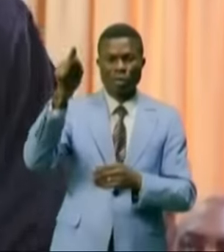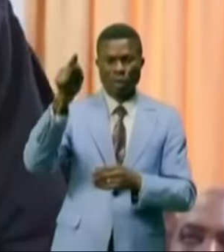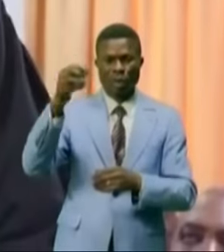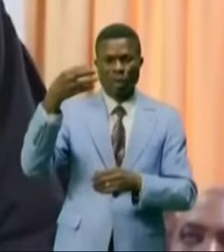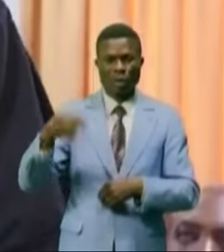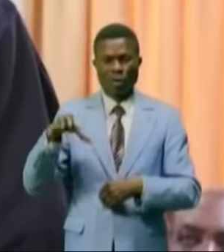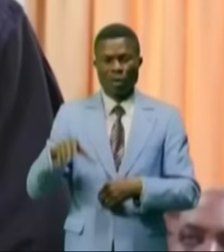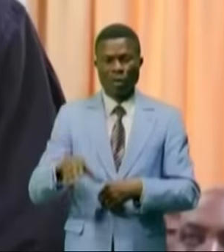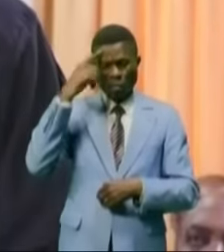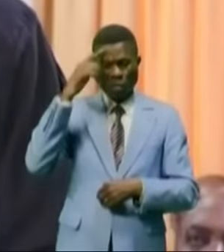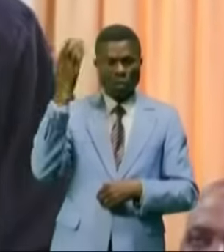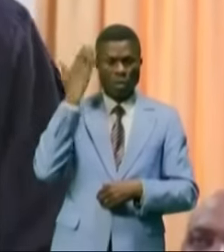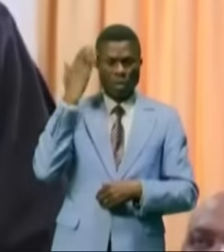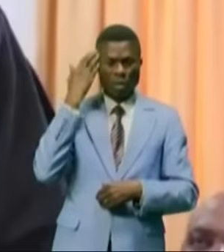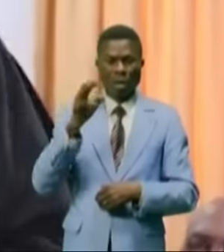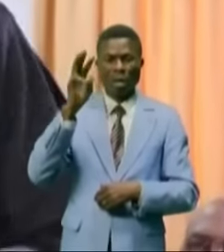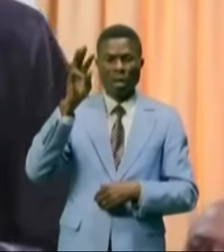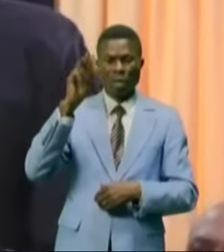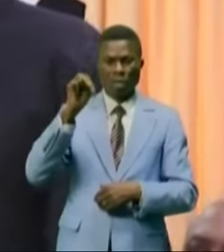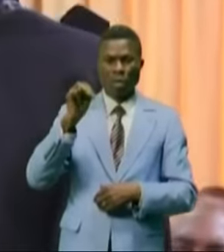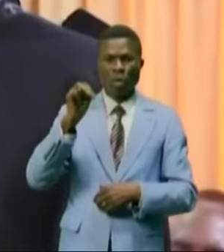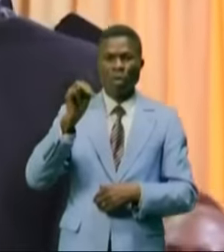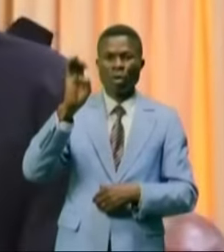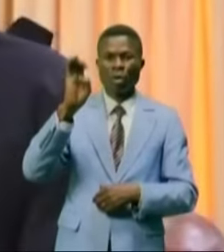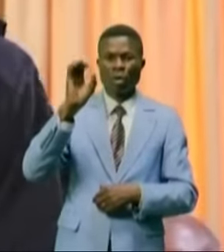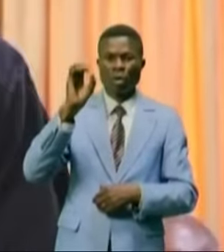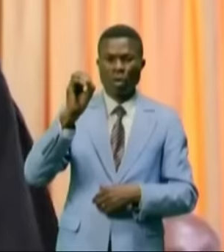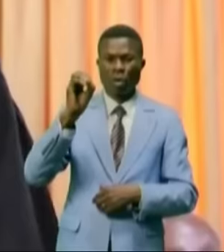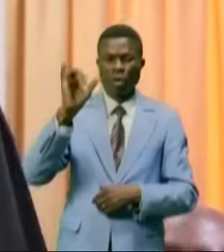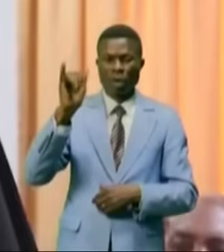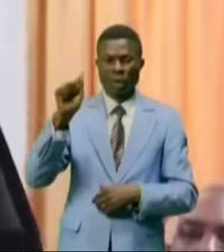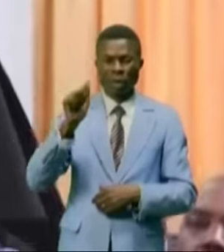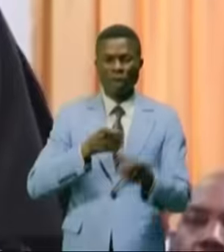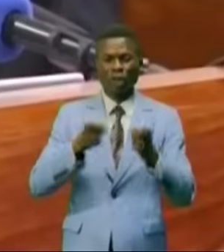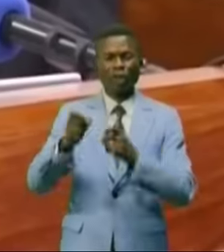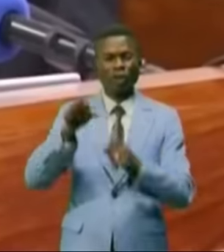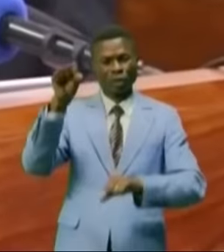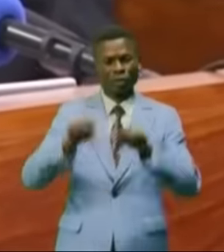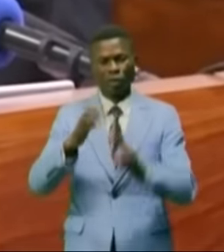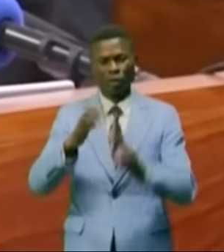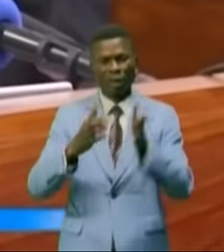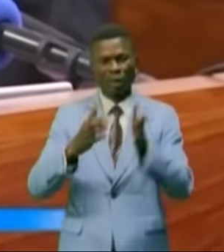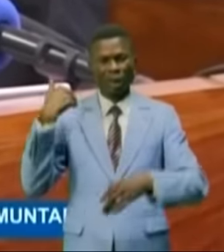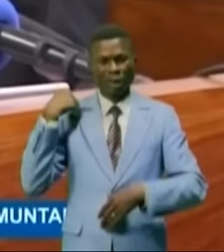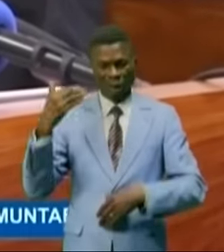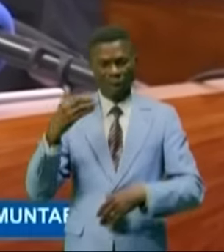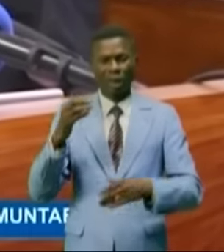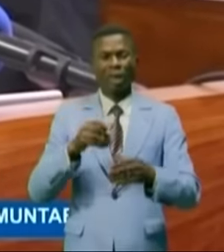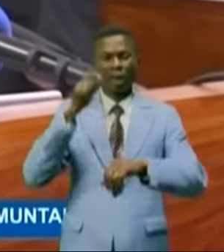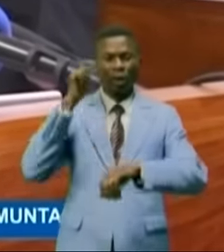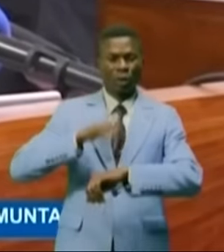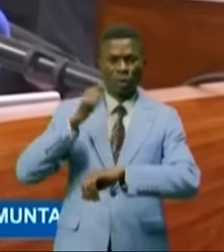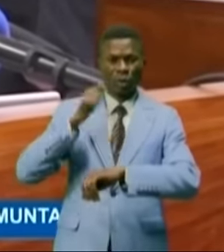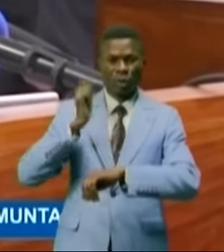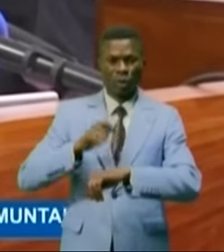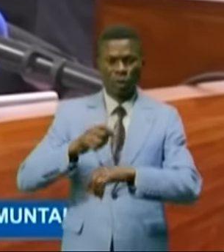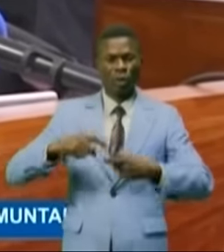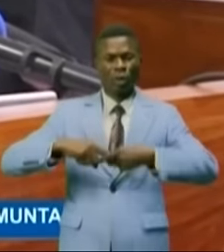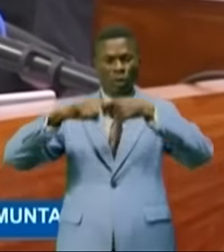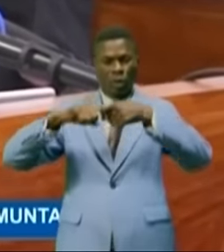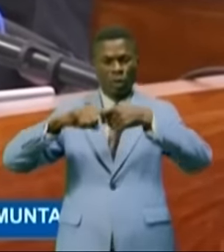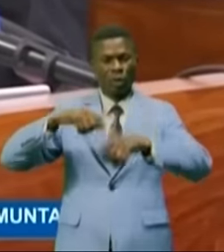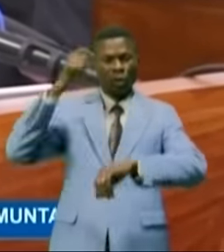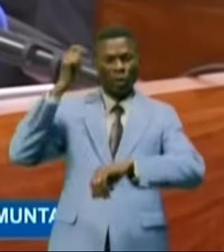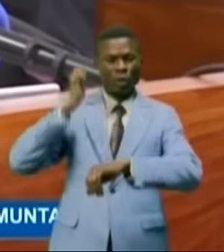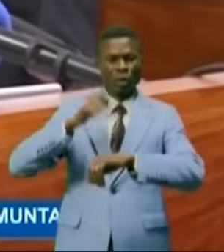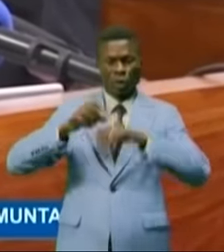de Bienvenue Moyaka Boela pour faute de gestion. La séance plénière étant suspendue par le